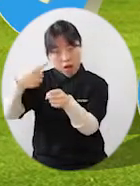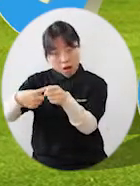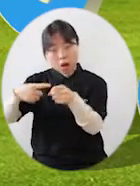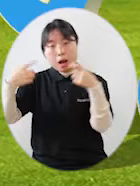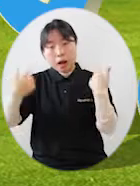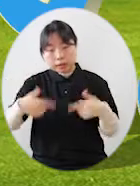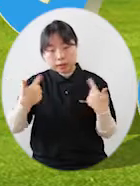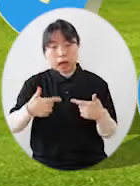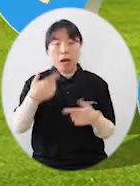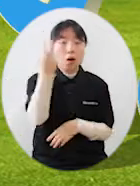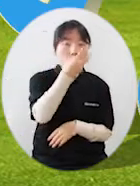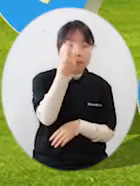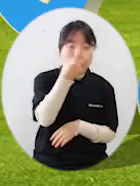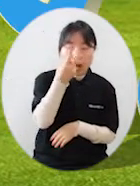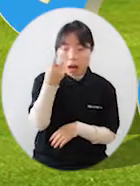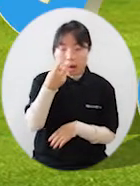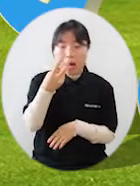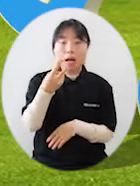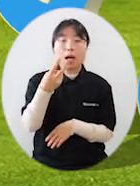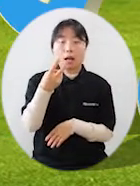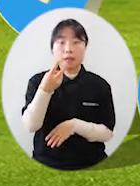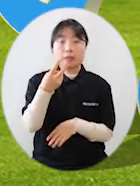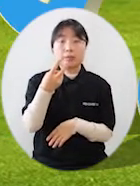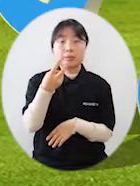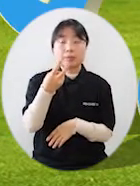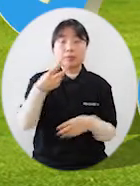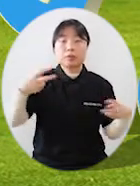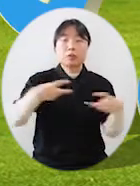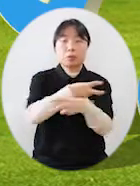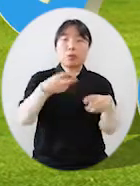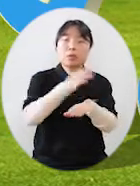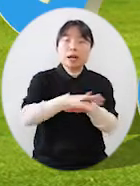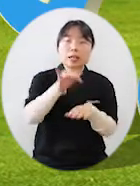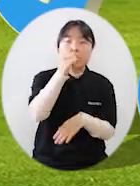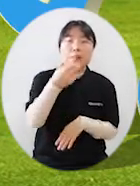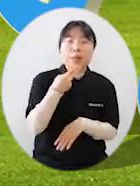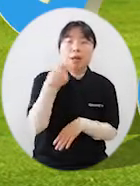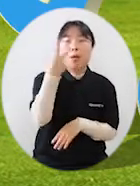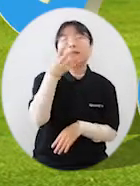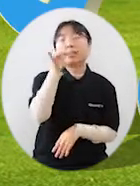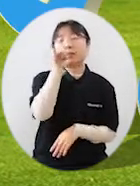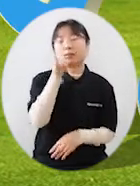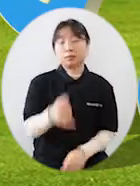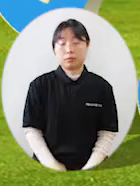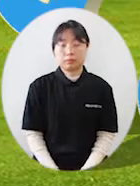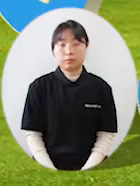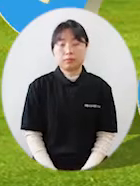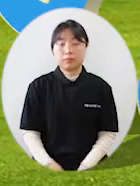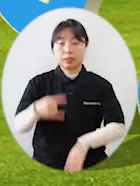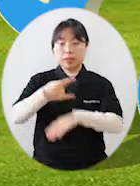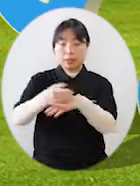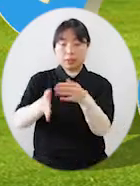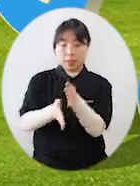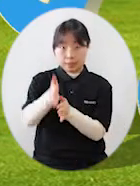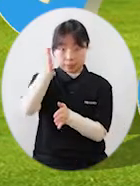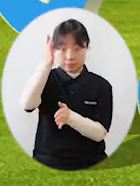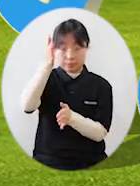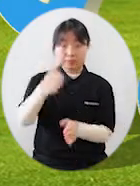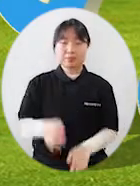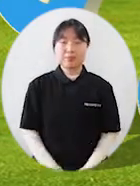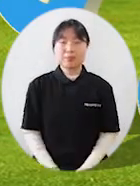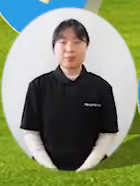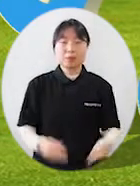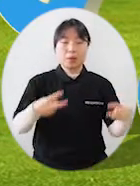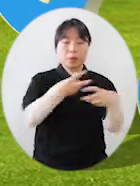이상인 지자체를 대상으로 지속가능 교통도시 평가를 실시해왔는데요. 의왕시는 평가지표 중